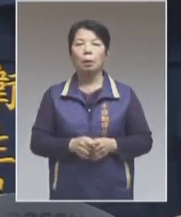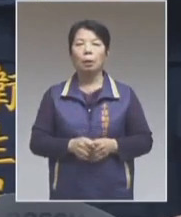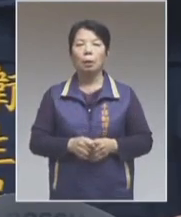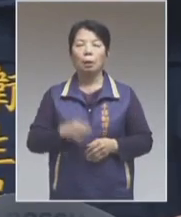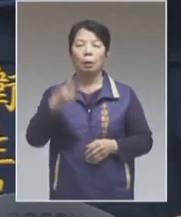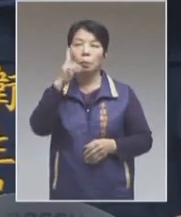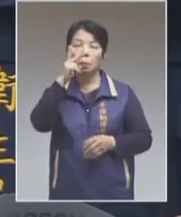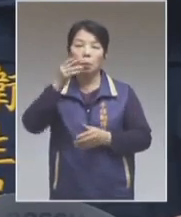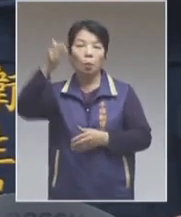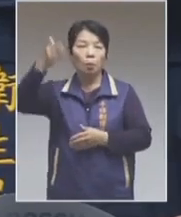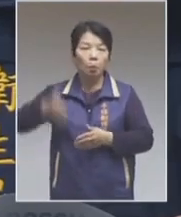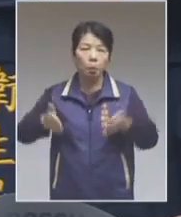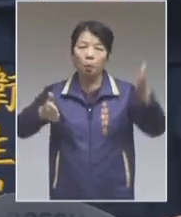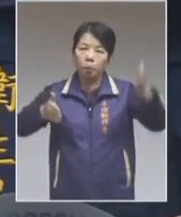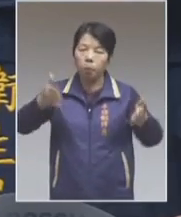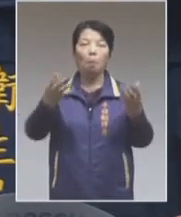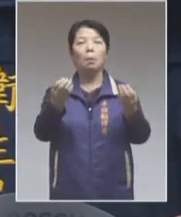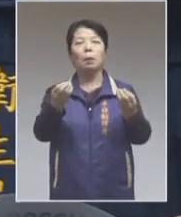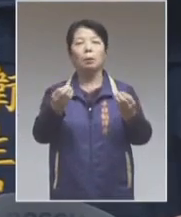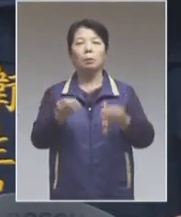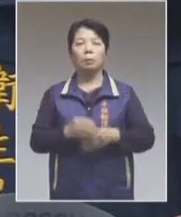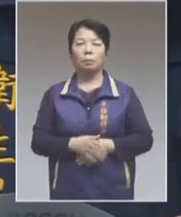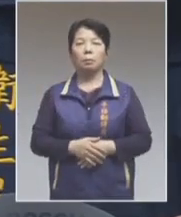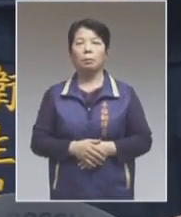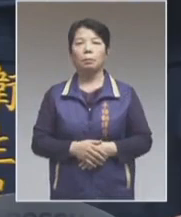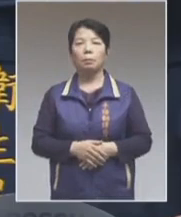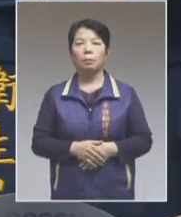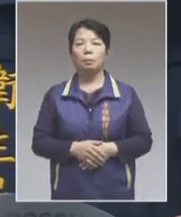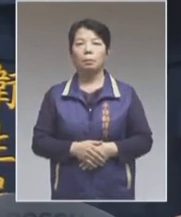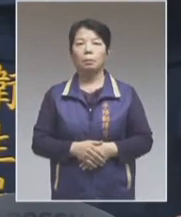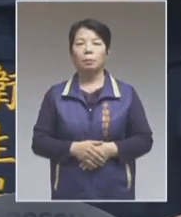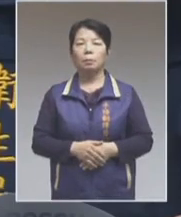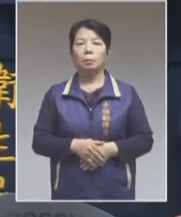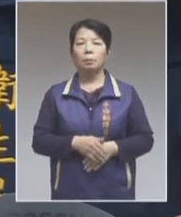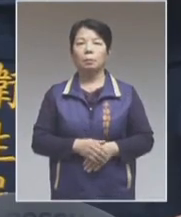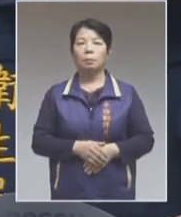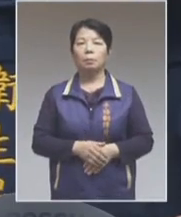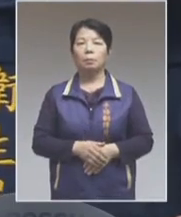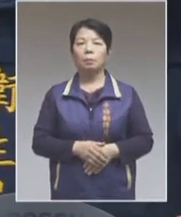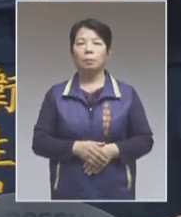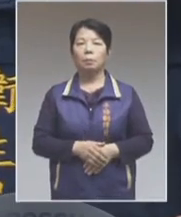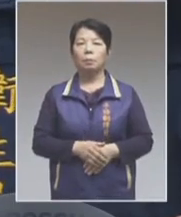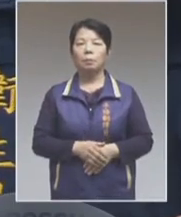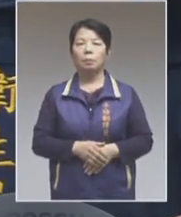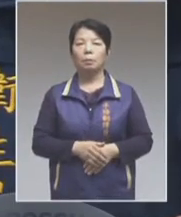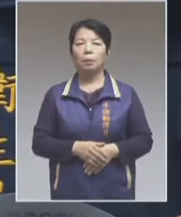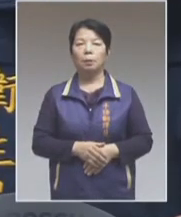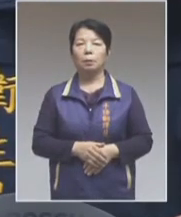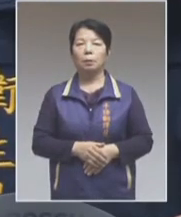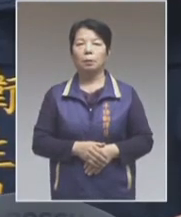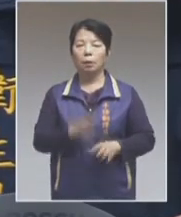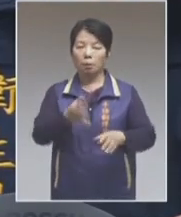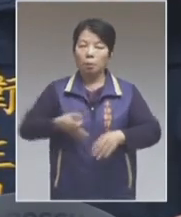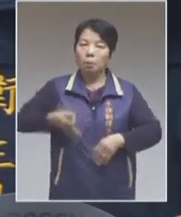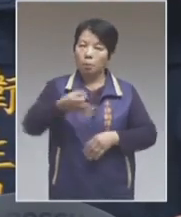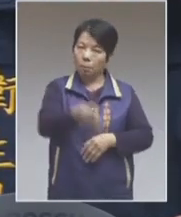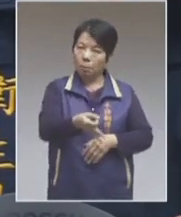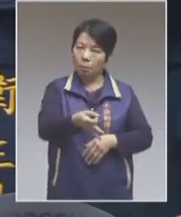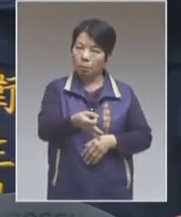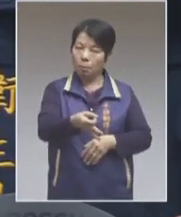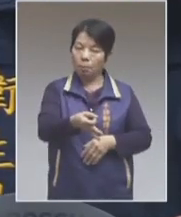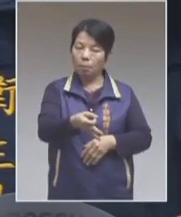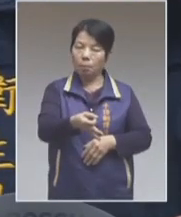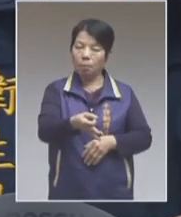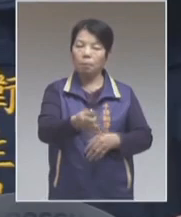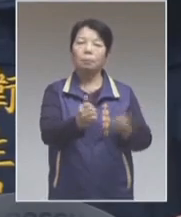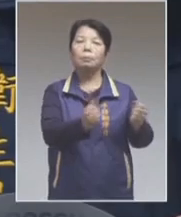那当然在过程中也是他跟就是有这个付款的这个给这个司机